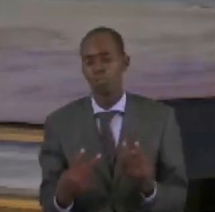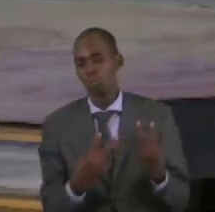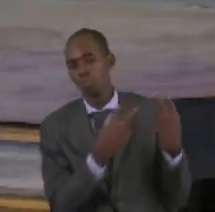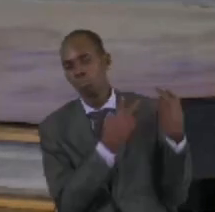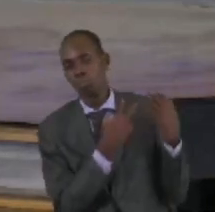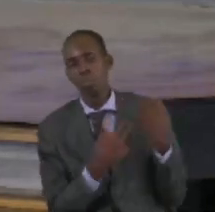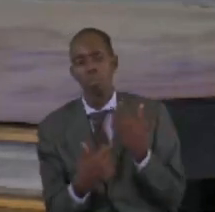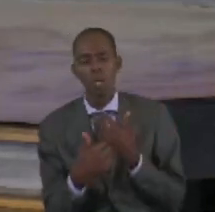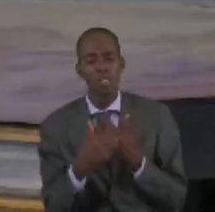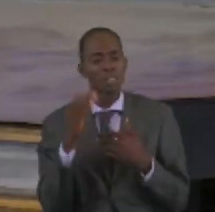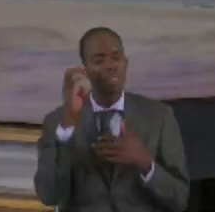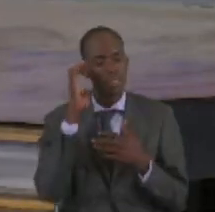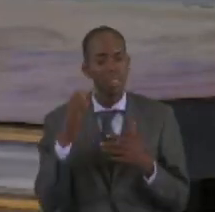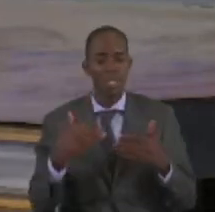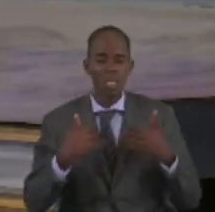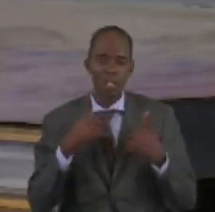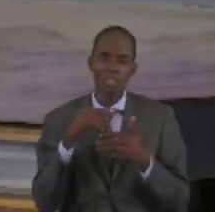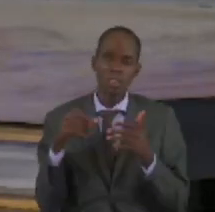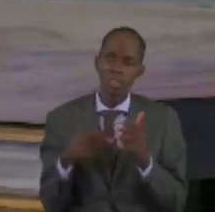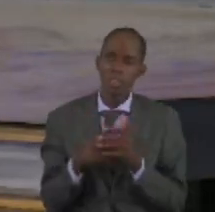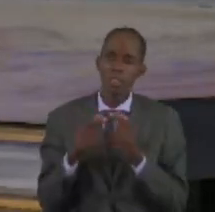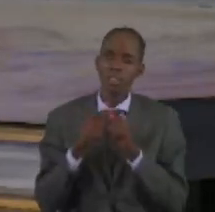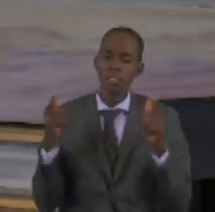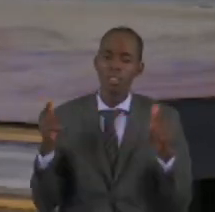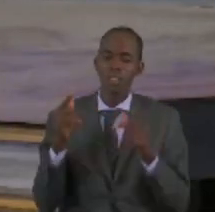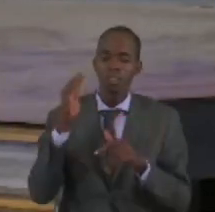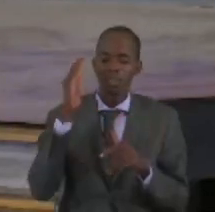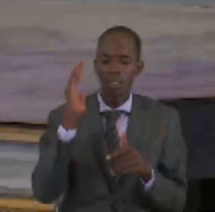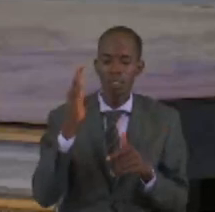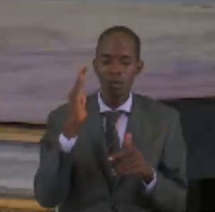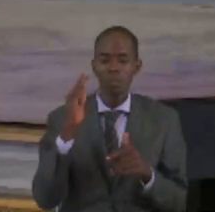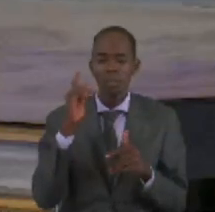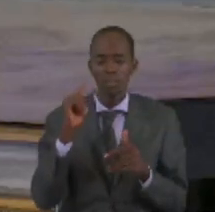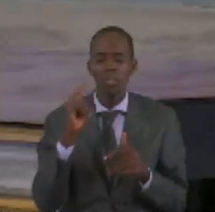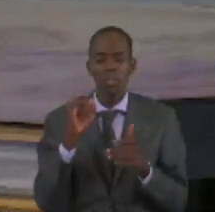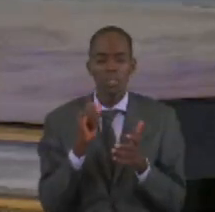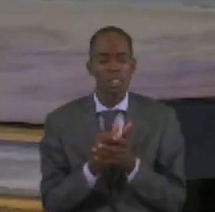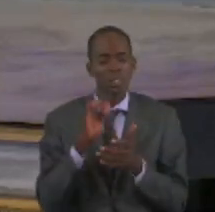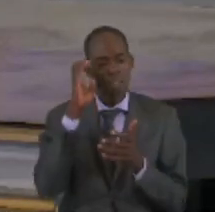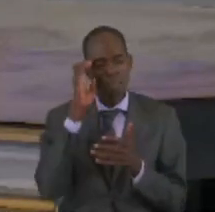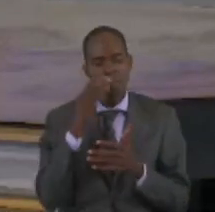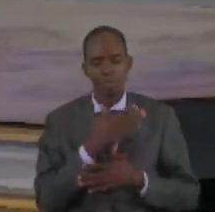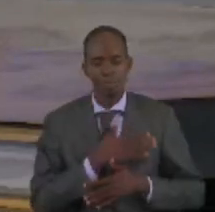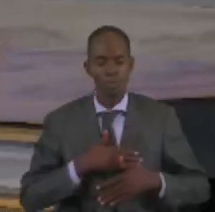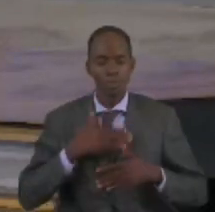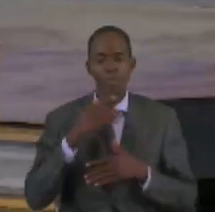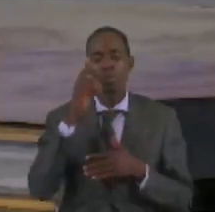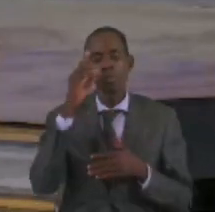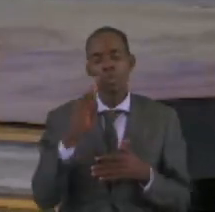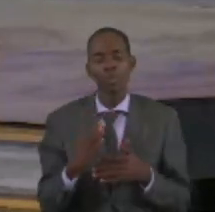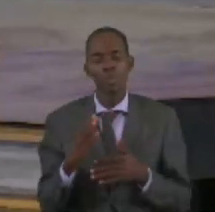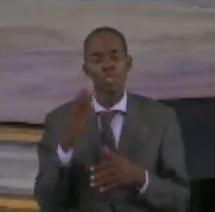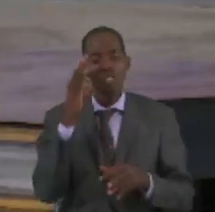sans regarder en arrière, il avait reçu le témoignage qu'il était agréable à Dieu.